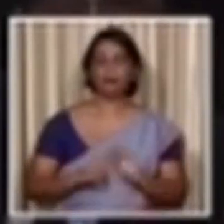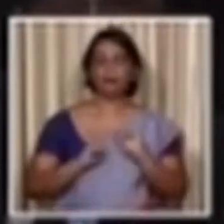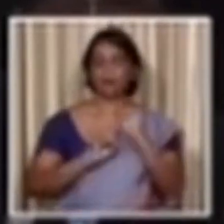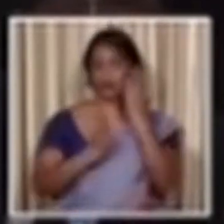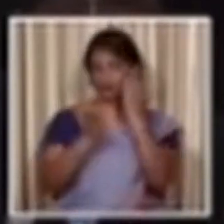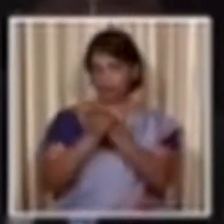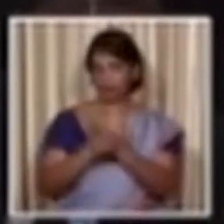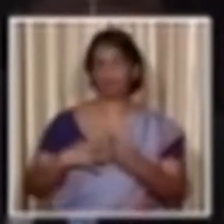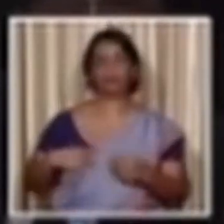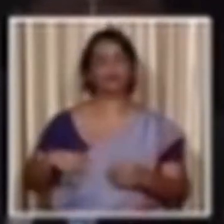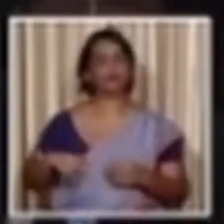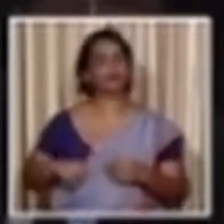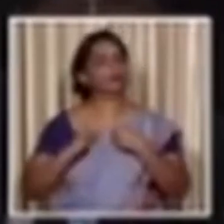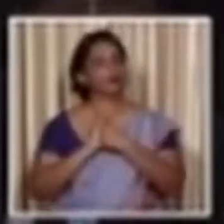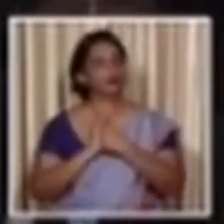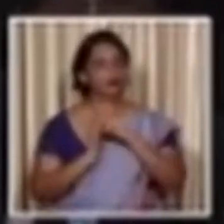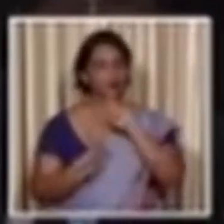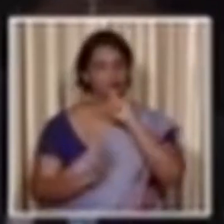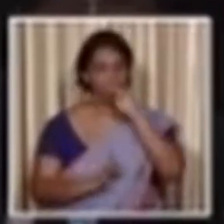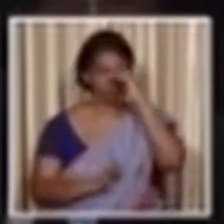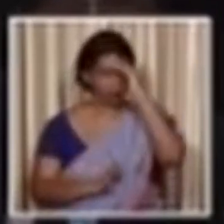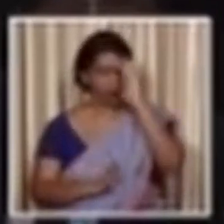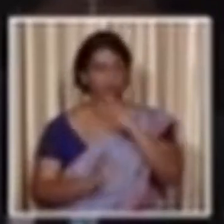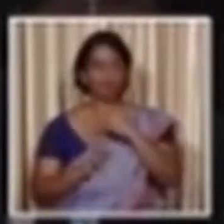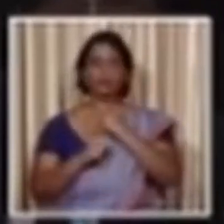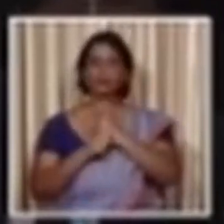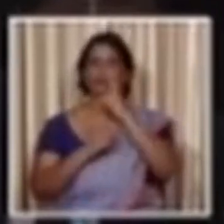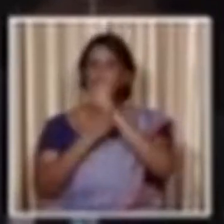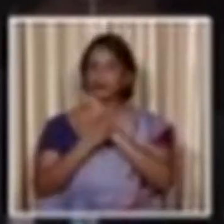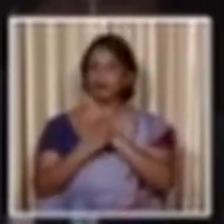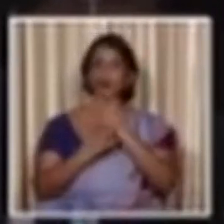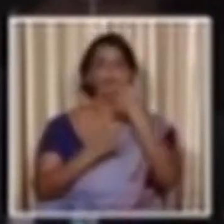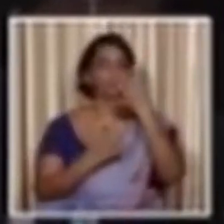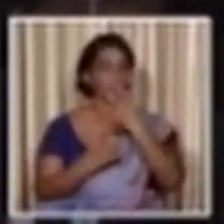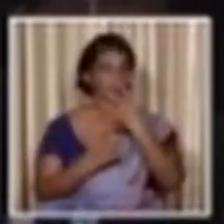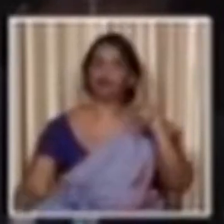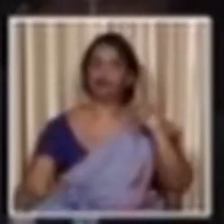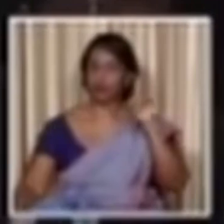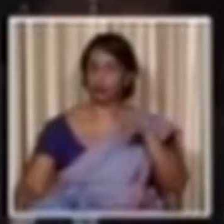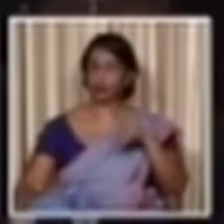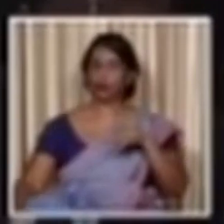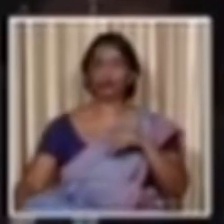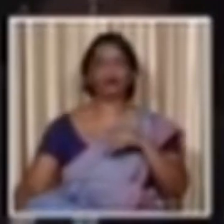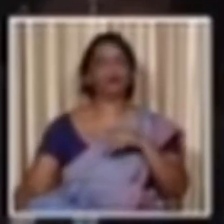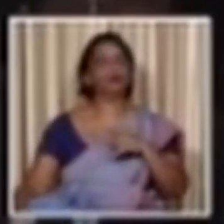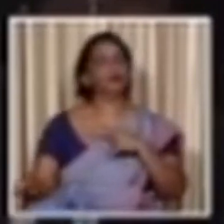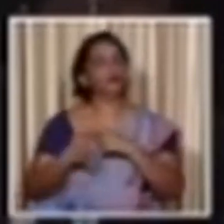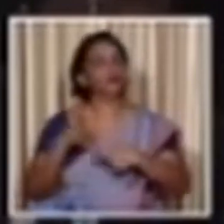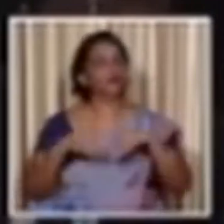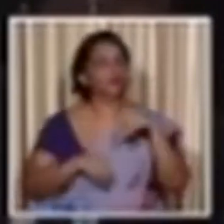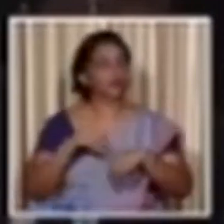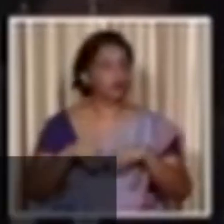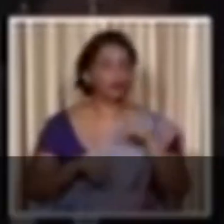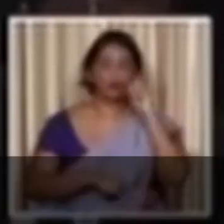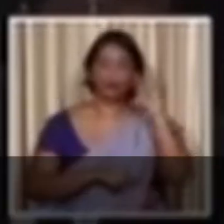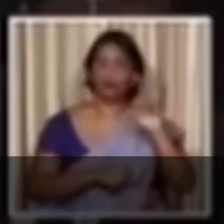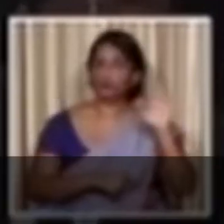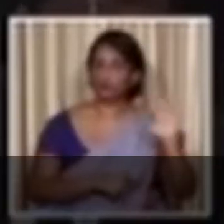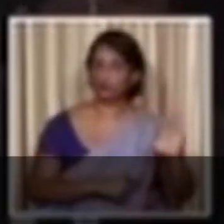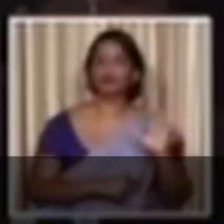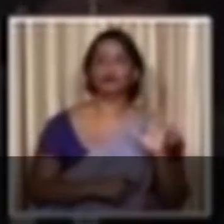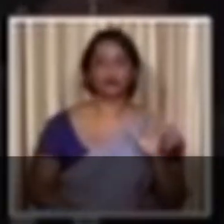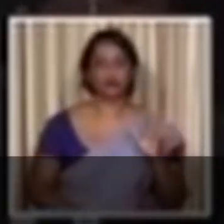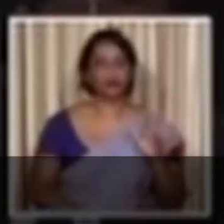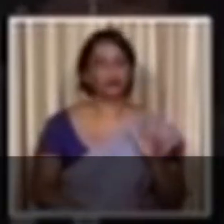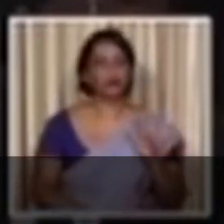සඳහා ගරු කතානායකතුමනි, ආණ්ඩුක්‍රම ව්‍යවස්ථාවේ 4 වෙනි වගන්තිය අනුව ඡන්දබලය ජනතා පරමහදියේ